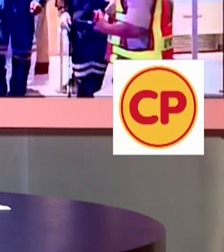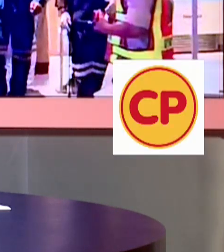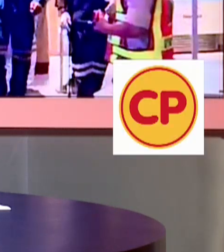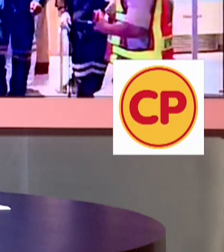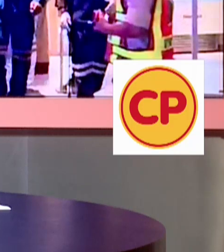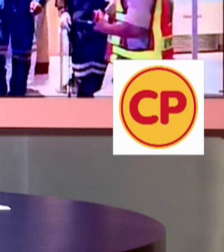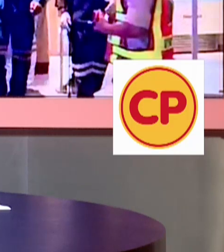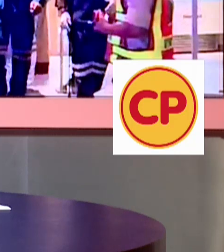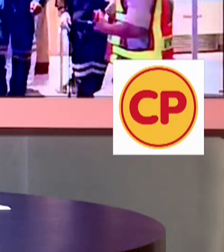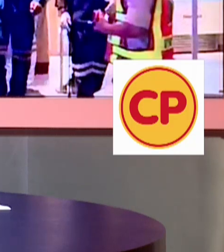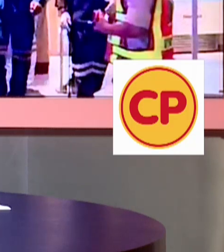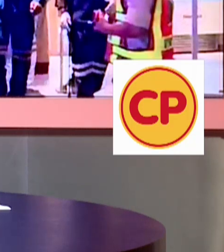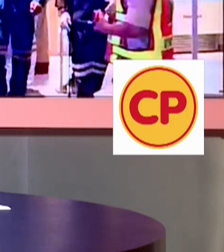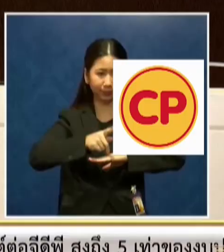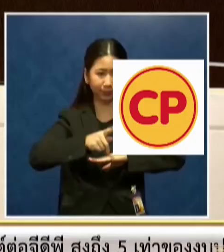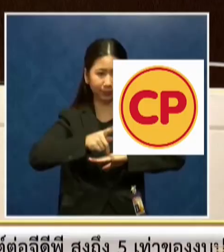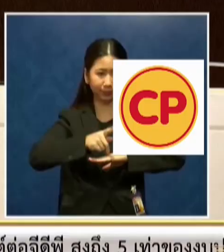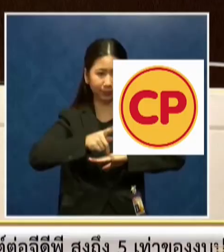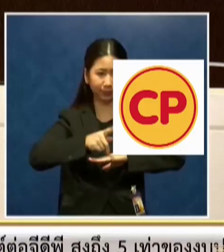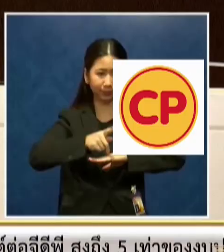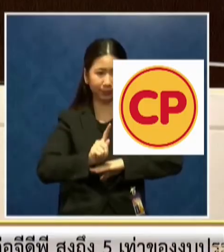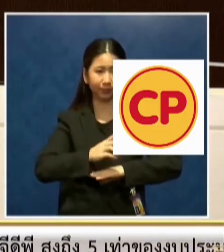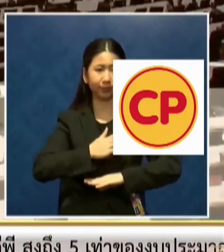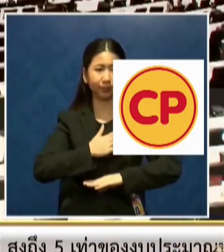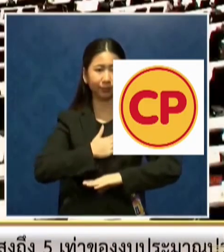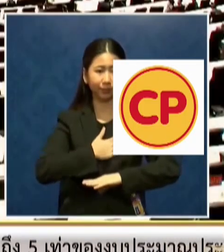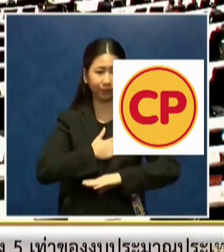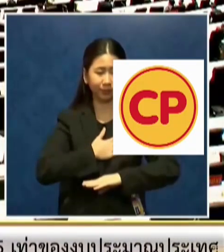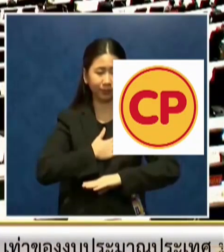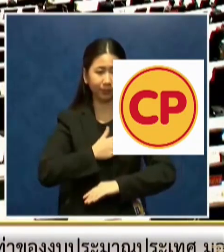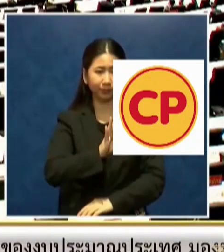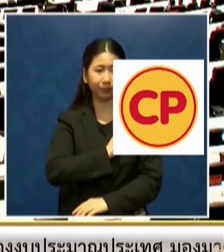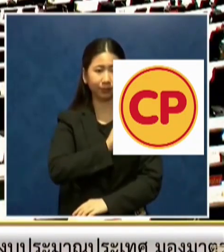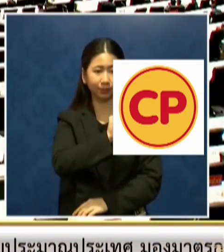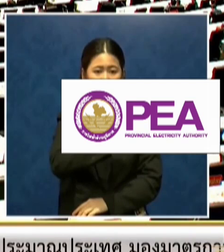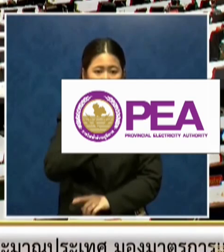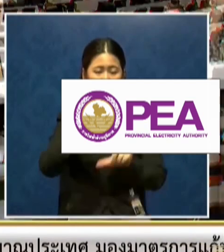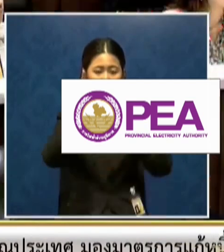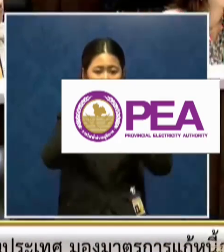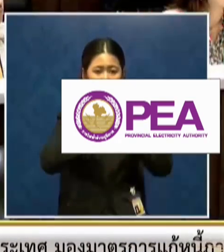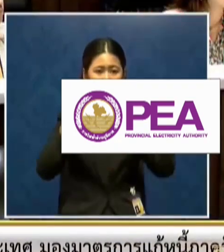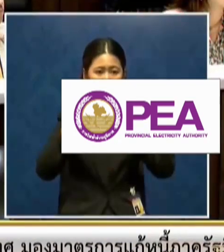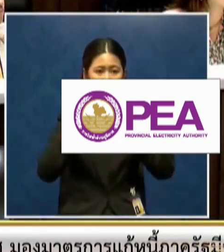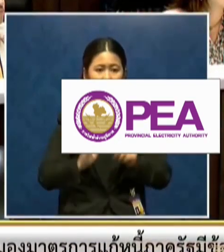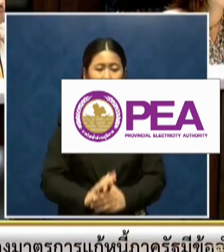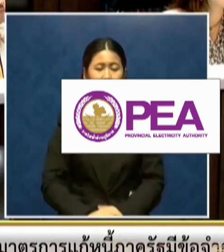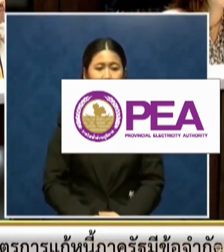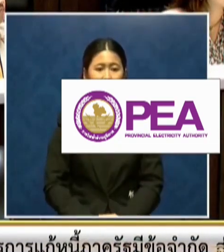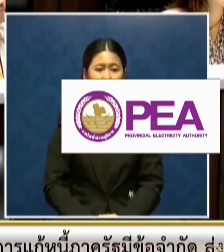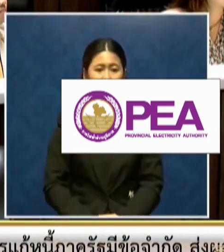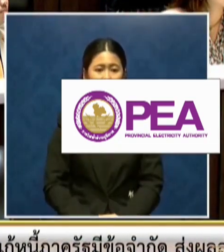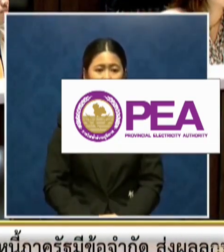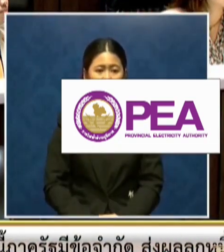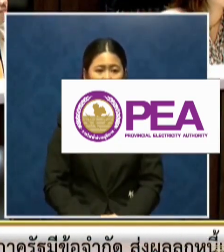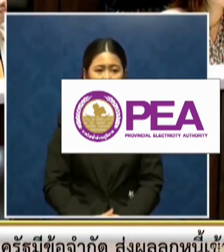ประธานสภาคนที่ 2ทำหน้าที่เป็นประธานในการประชุมก่อนที่จะเข้าสู่วาระต่างๆเพื่อที่จะให้สมาชิกหารือปัญหา